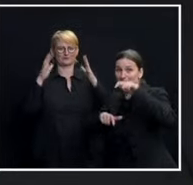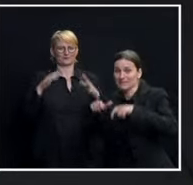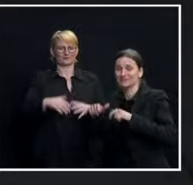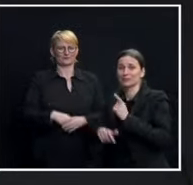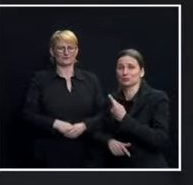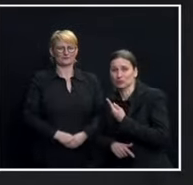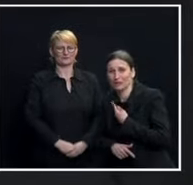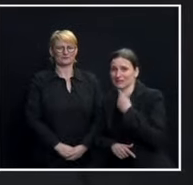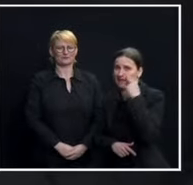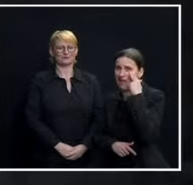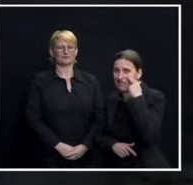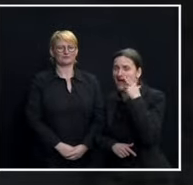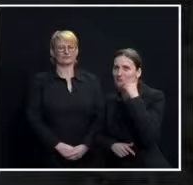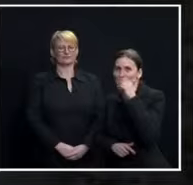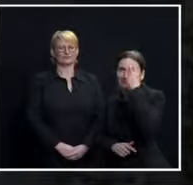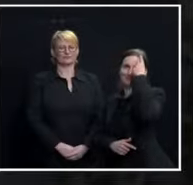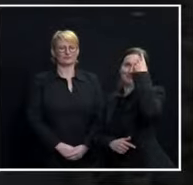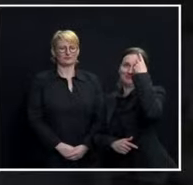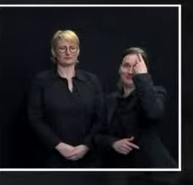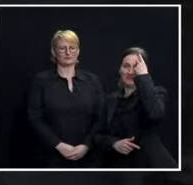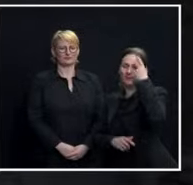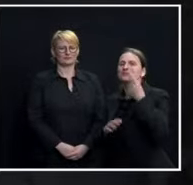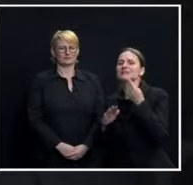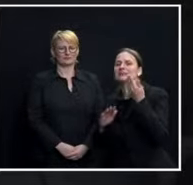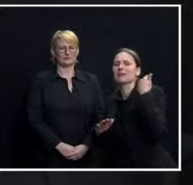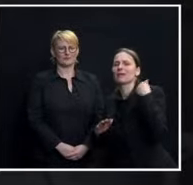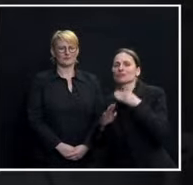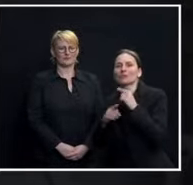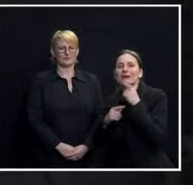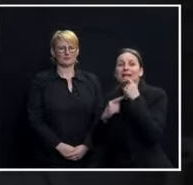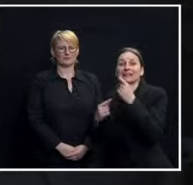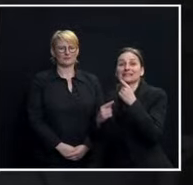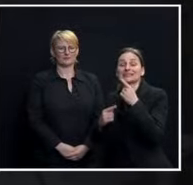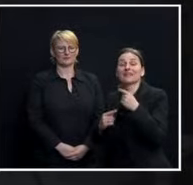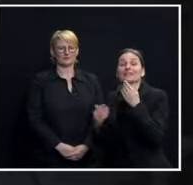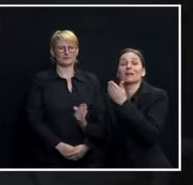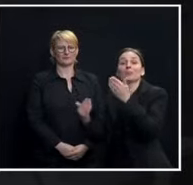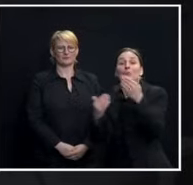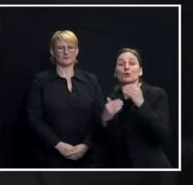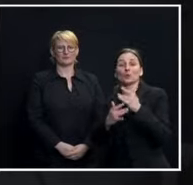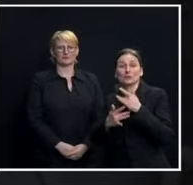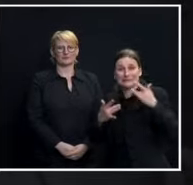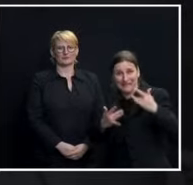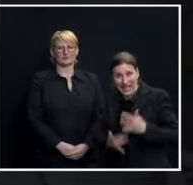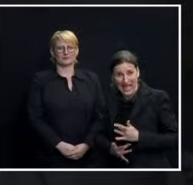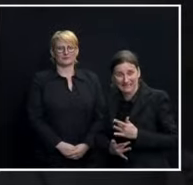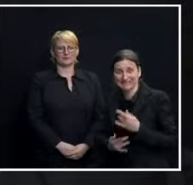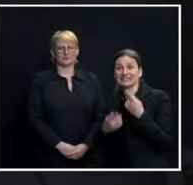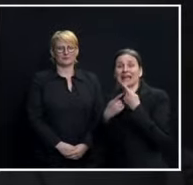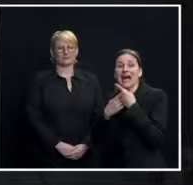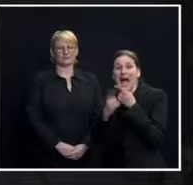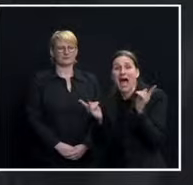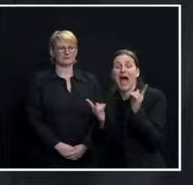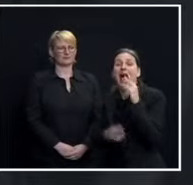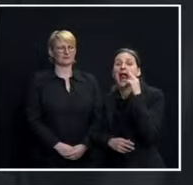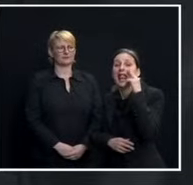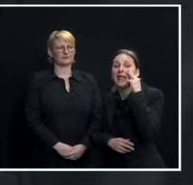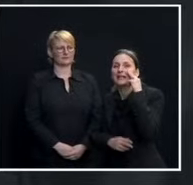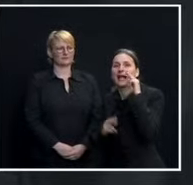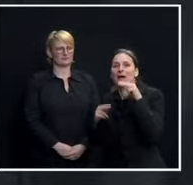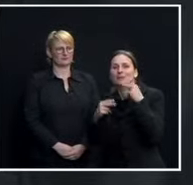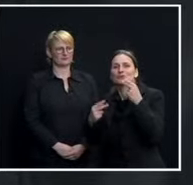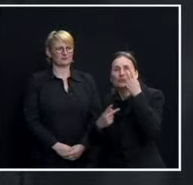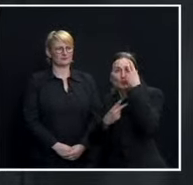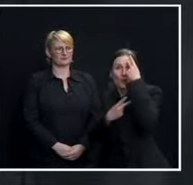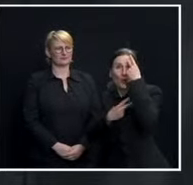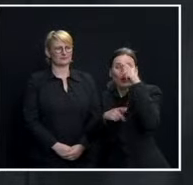an die Namen. Und ich habe es vorhin schon mal gesagt, wirklich, wir grüßen ganz, ganz herzlich alle die Namen, die heute zurückgekehrt